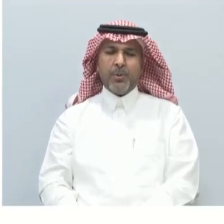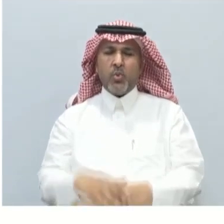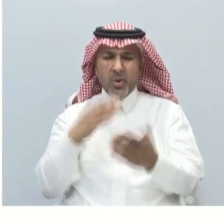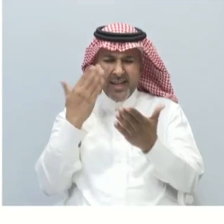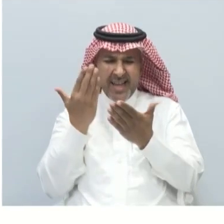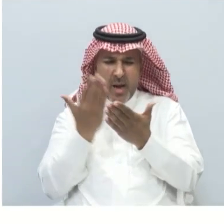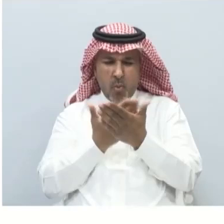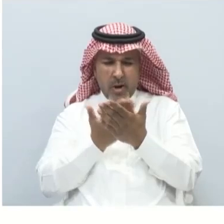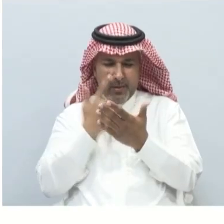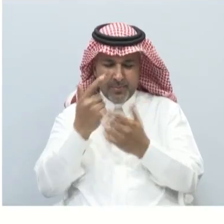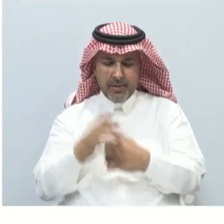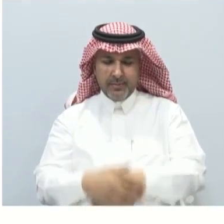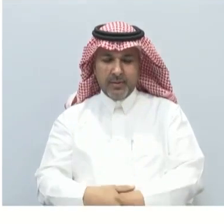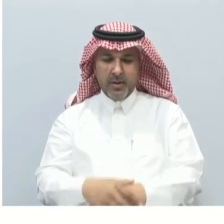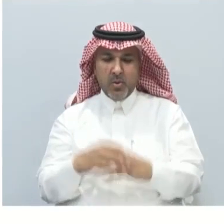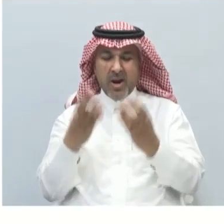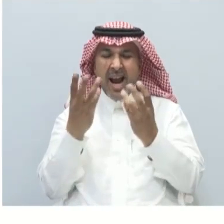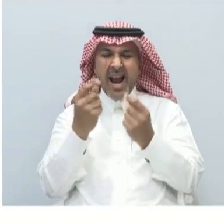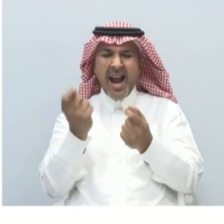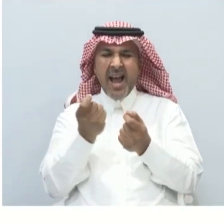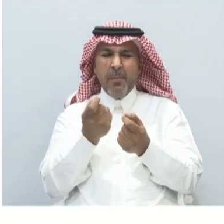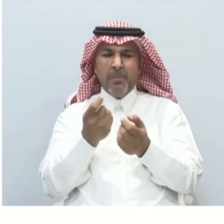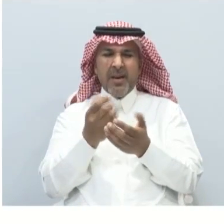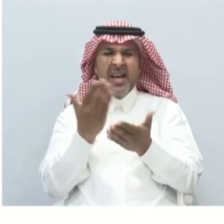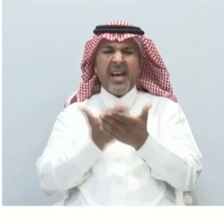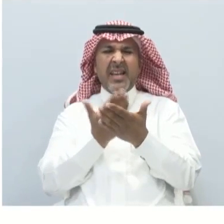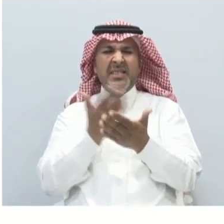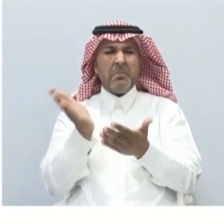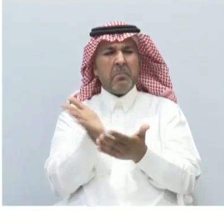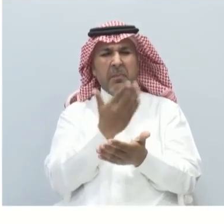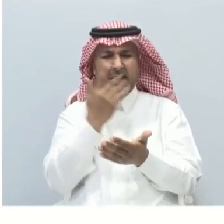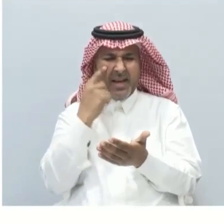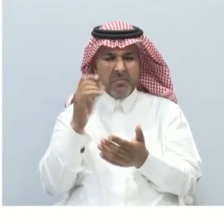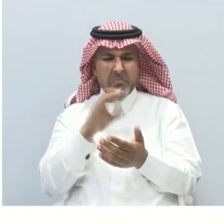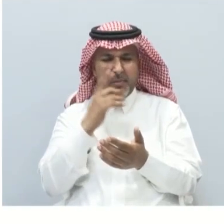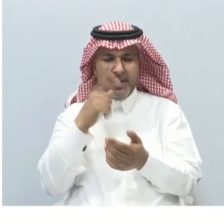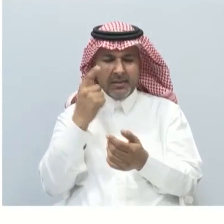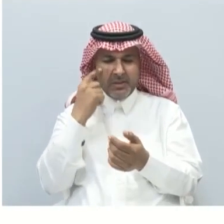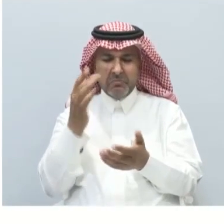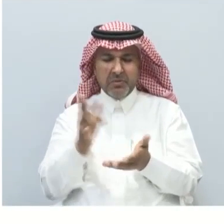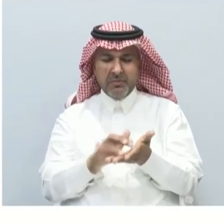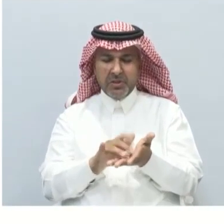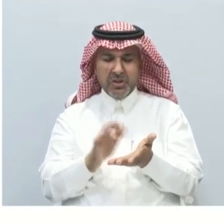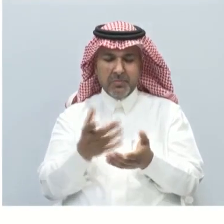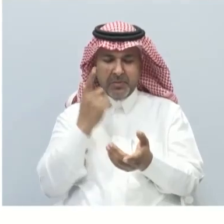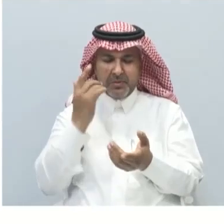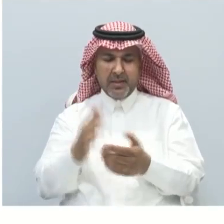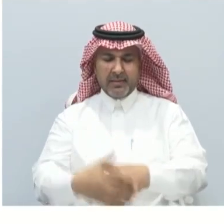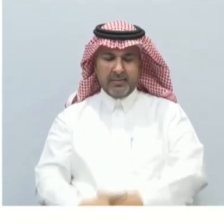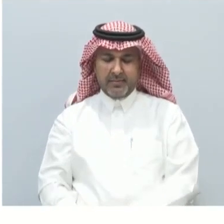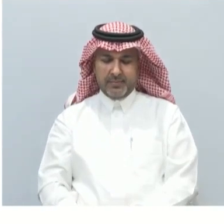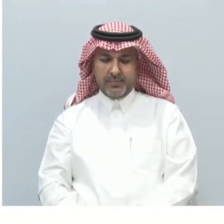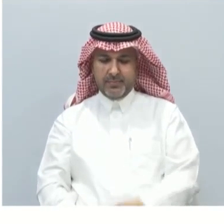بيانيا احنا بنكتفي بتمثيل بكتابه الداله حقيقه اما التمثيل ممكن احنا نمثلها عن طريق يعني برامج الرسم